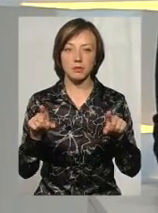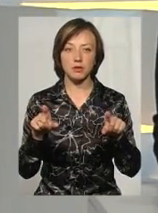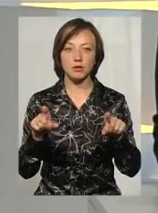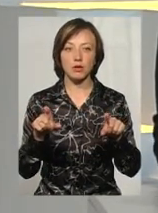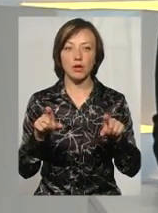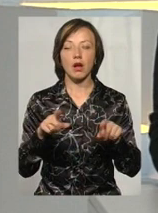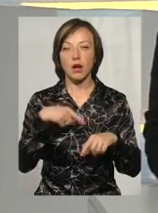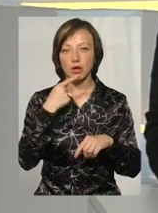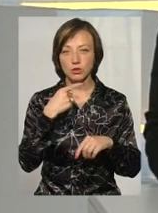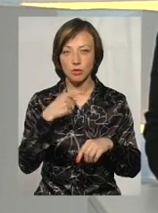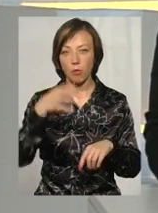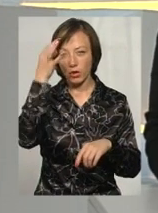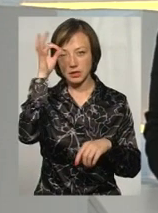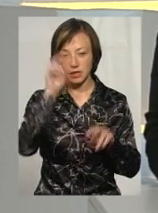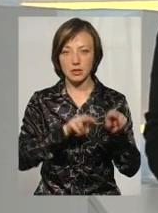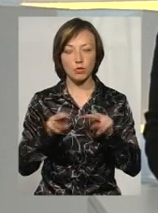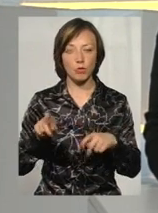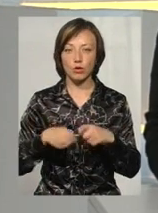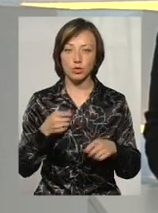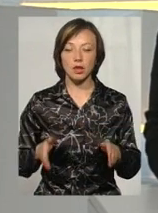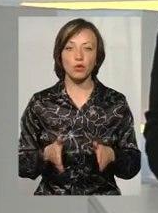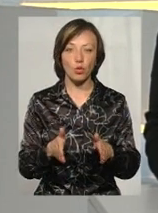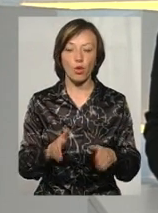зазначає, що поліцейські слідкують не лише за порушеннями на